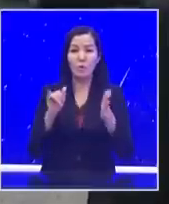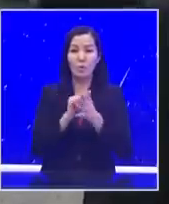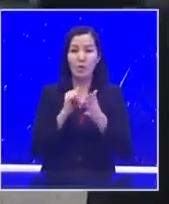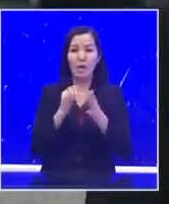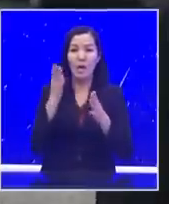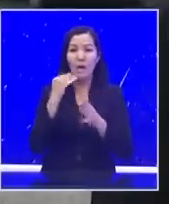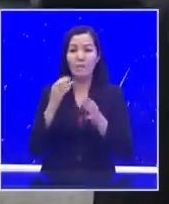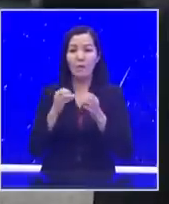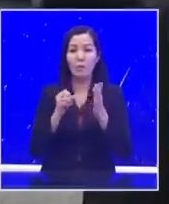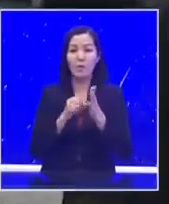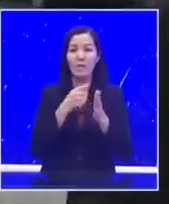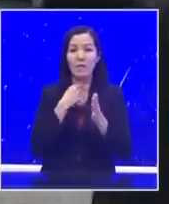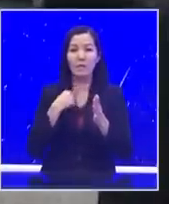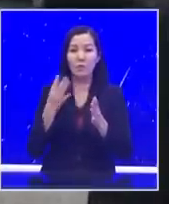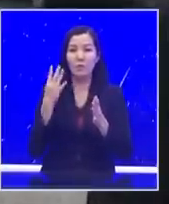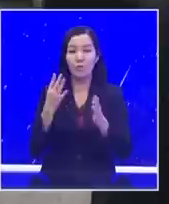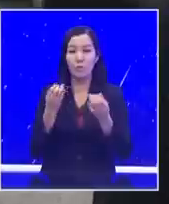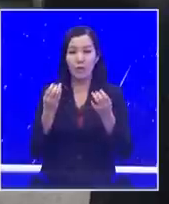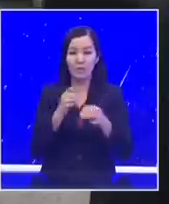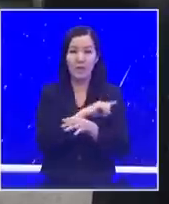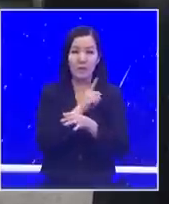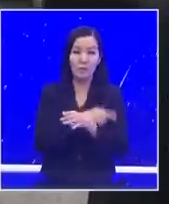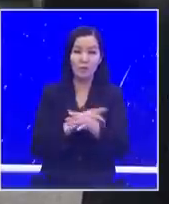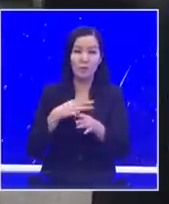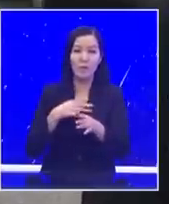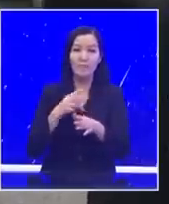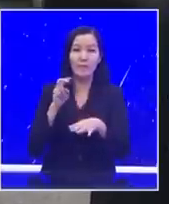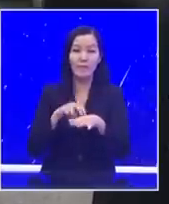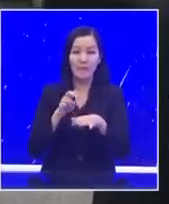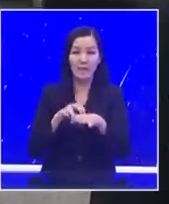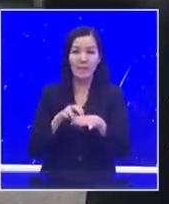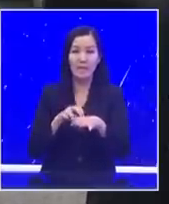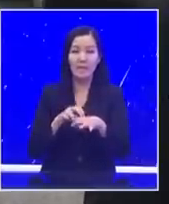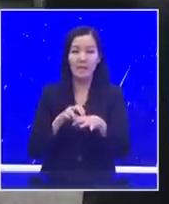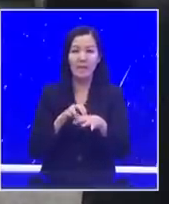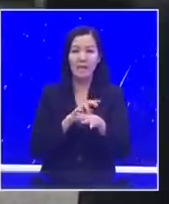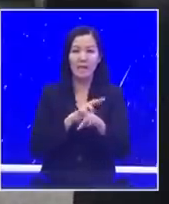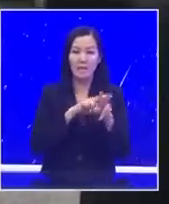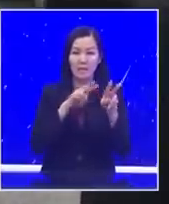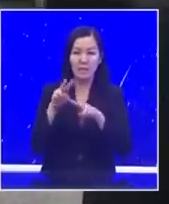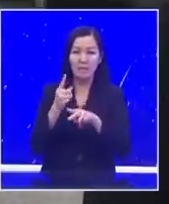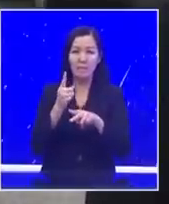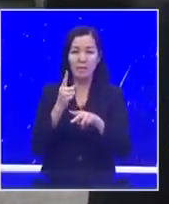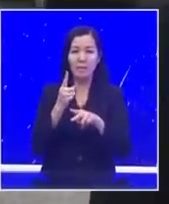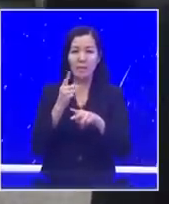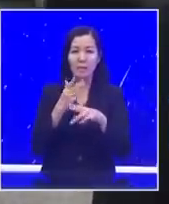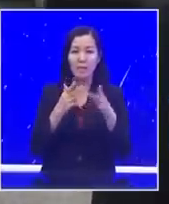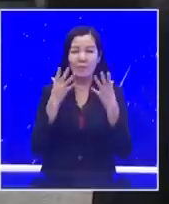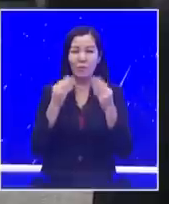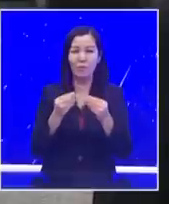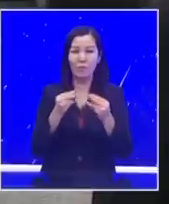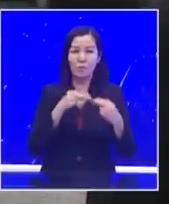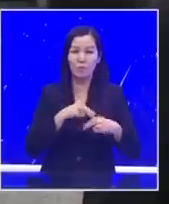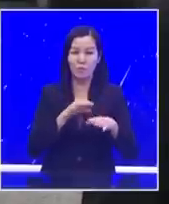16, Талдықорғанда 4, қазір одан да күшейді. Санитарлық режим бәр жерде күшейді. бір жарым тәулік болды, осында режимде жұмыс